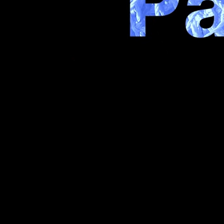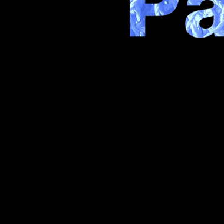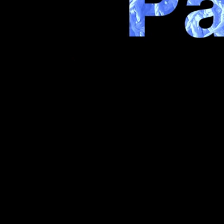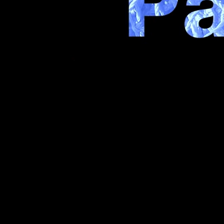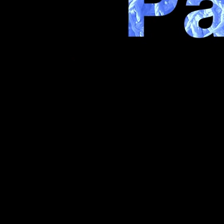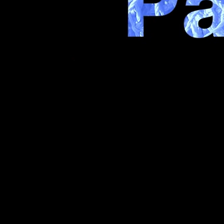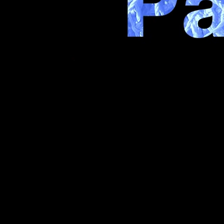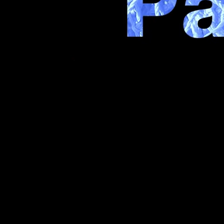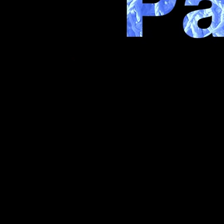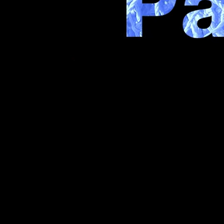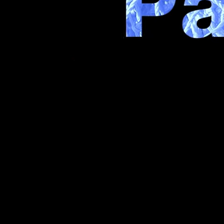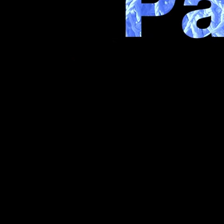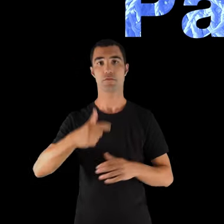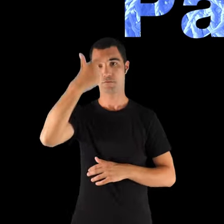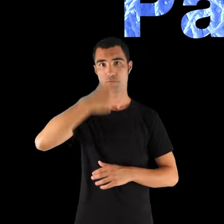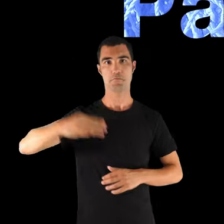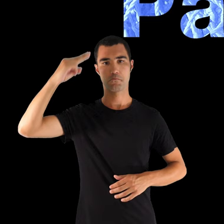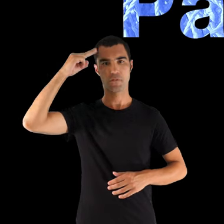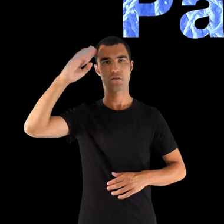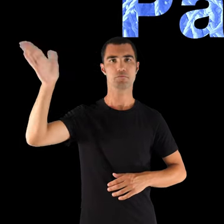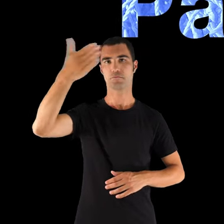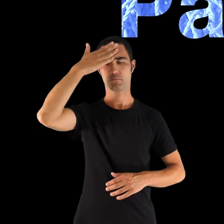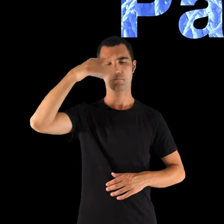Avui en dia som que és patró major de Solla. Fa